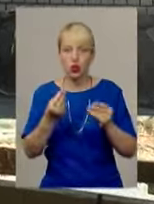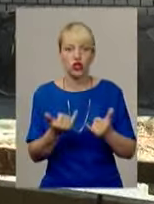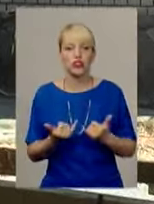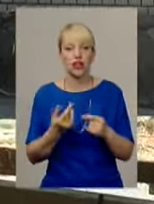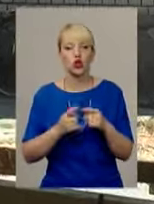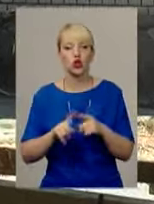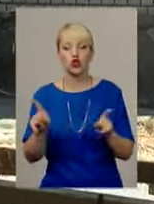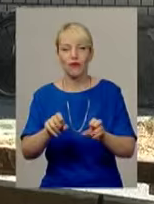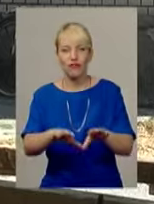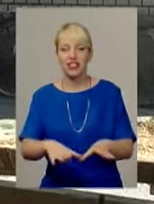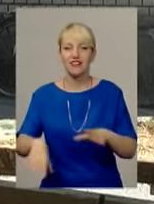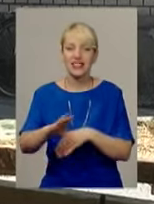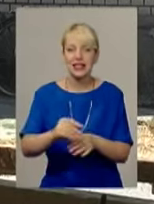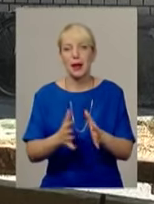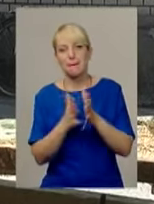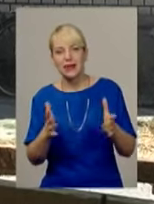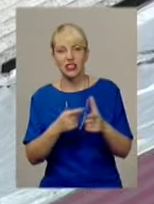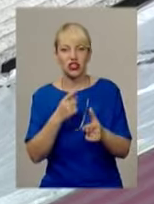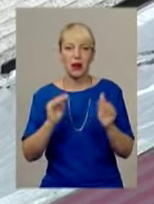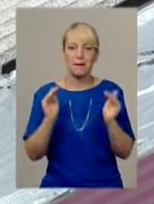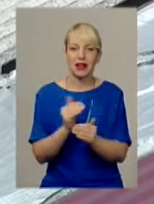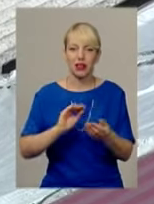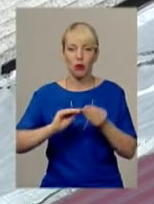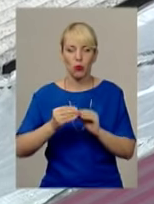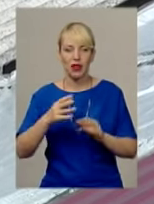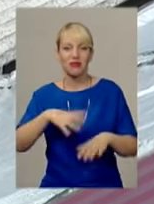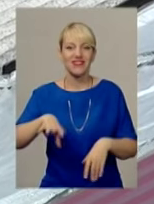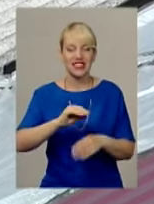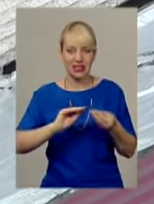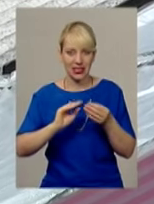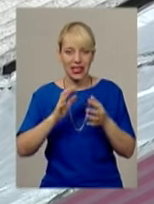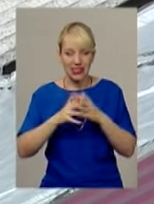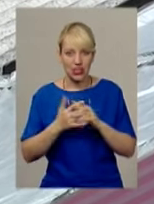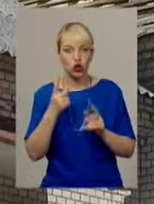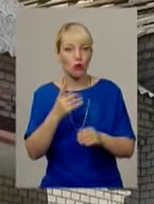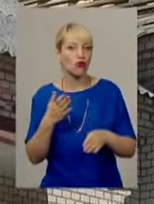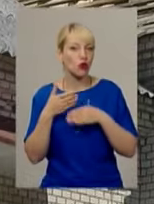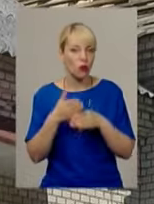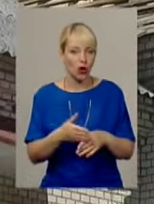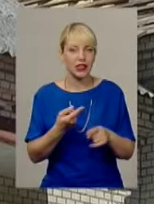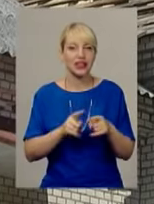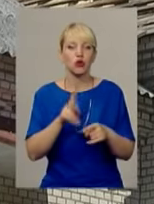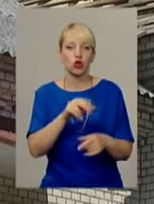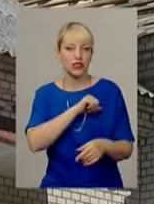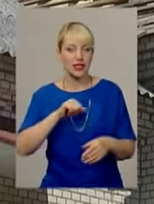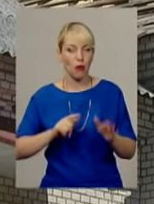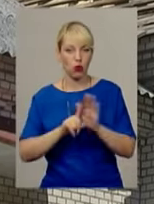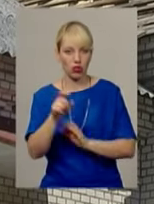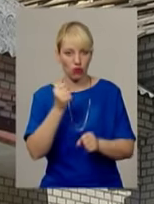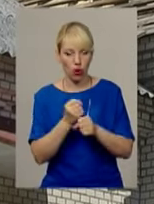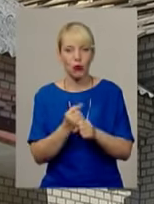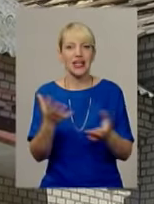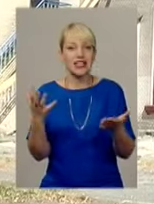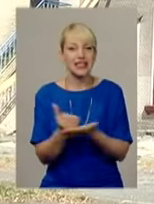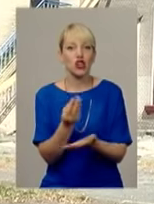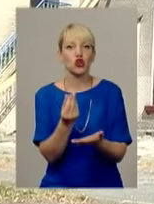того, аби вирішити всі більші чи менші проблеми своїх сіл. Тому в першу чергу допомагає тим, хто сам розпочав роботи, знайшов